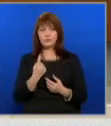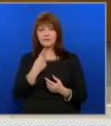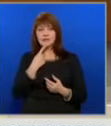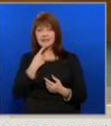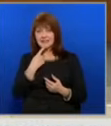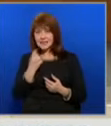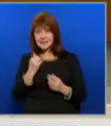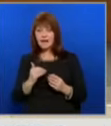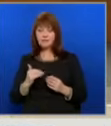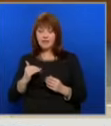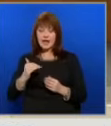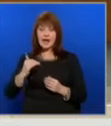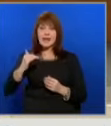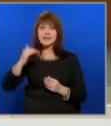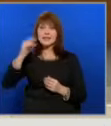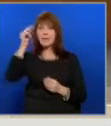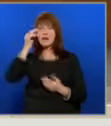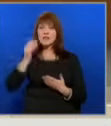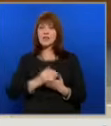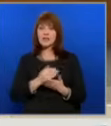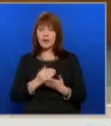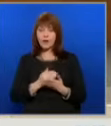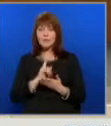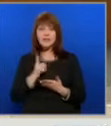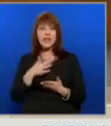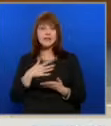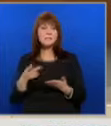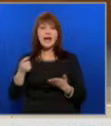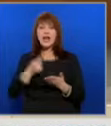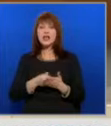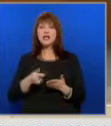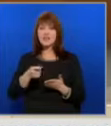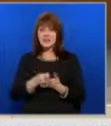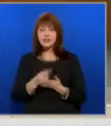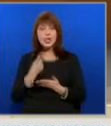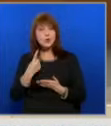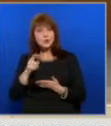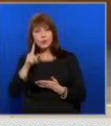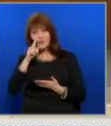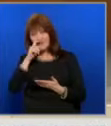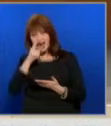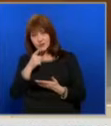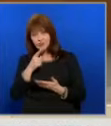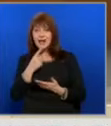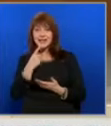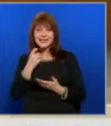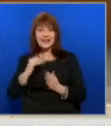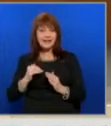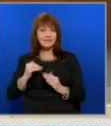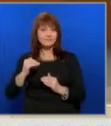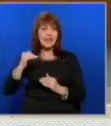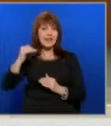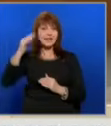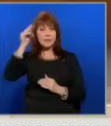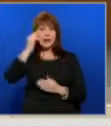за да расте българската икономика, трябва да има инвестиции. Но другото изключително важно нещо е, че за да расте